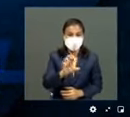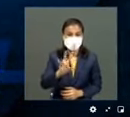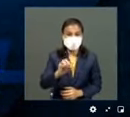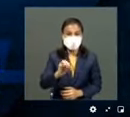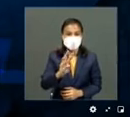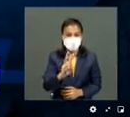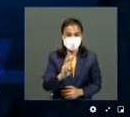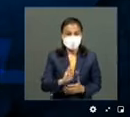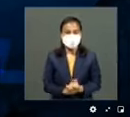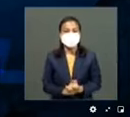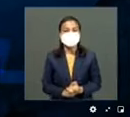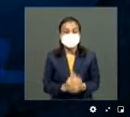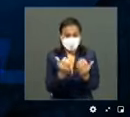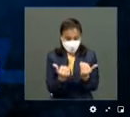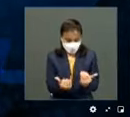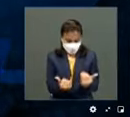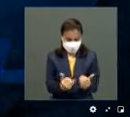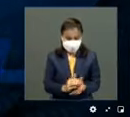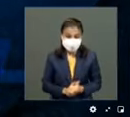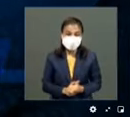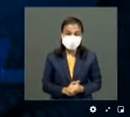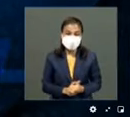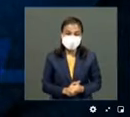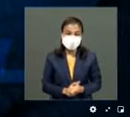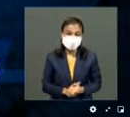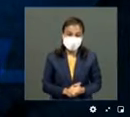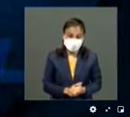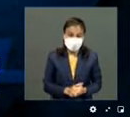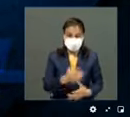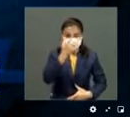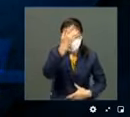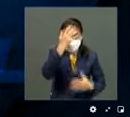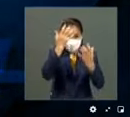29,376 รายสำหรับวันนี้นะคะเป็นผู้ที่มีอาการหนัก